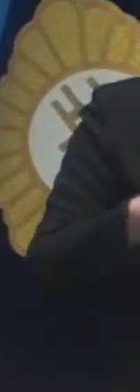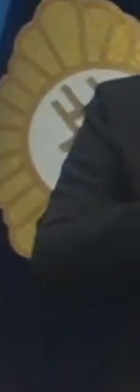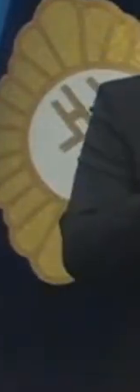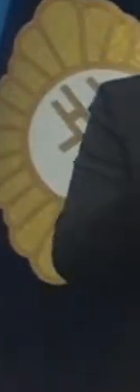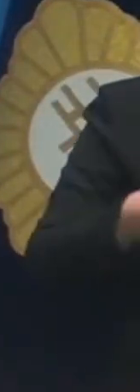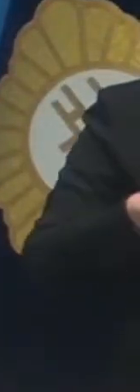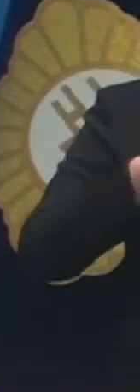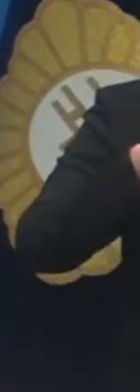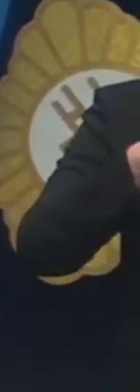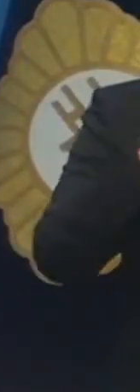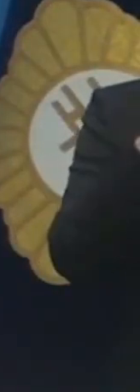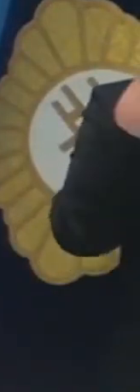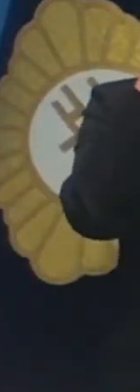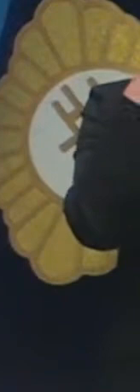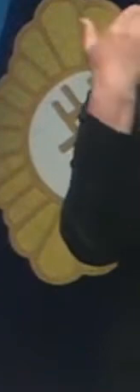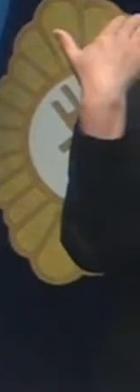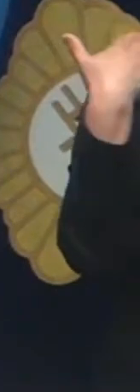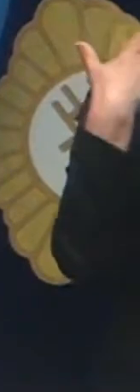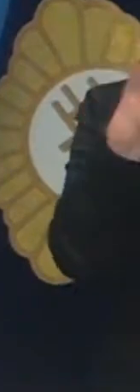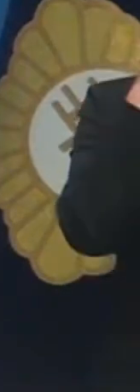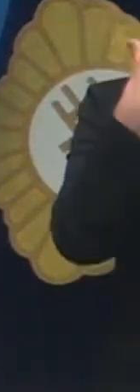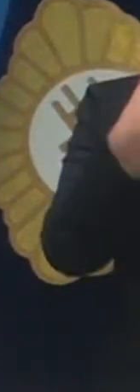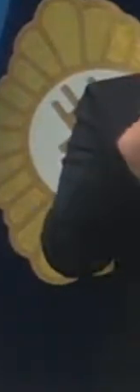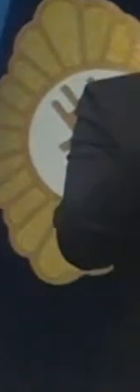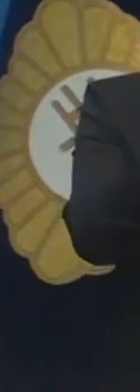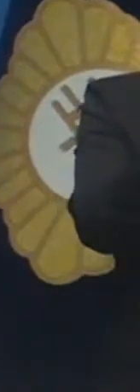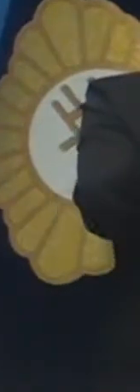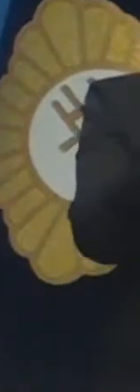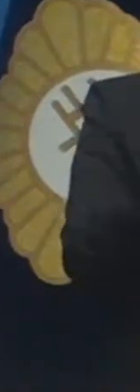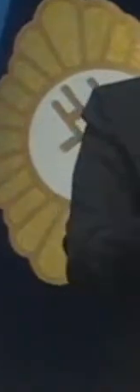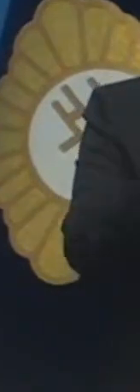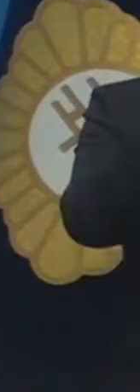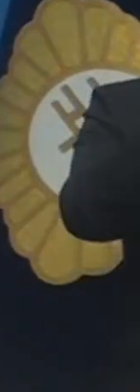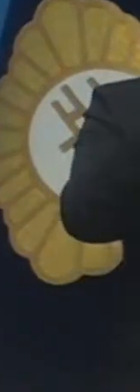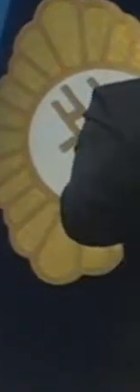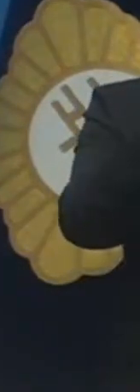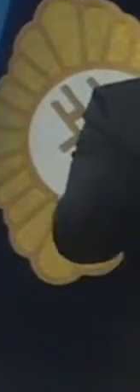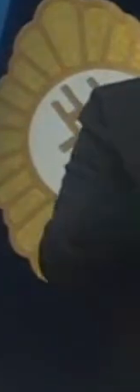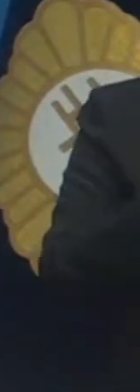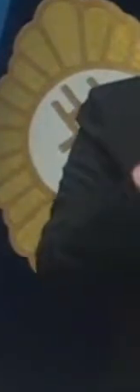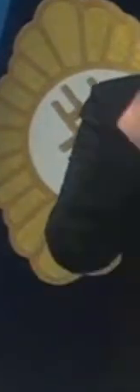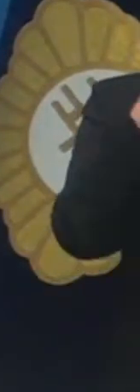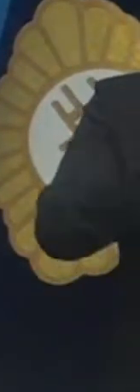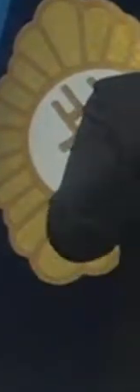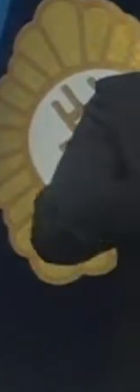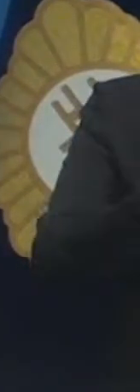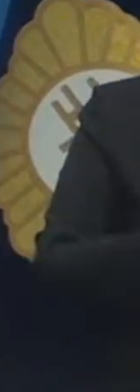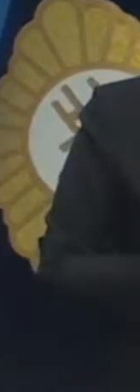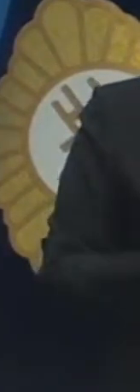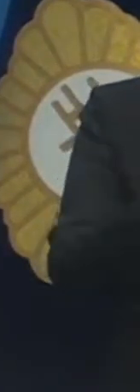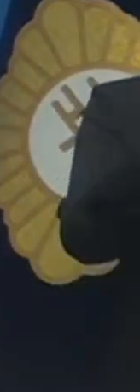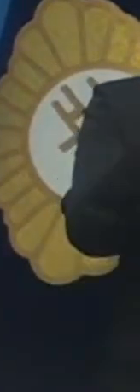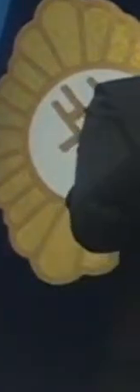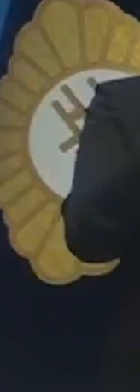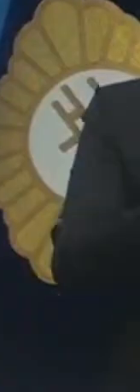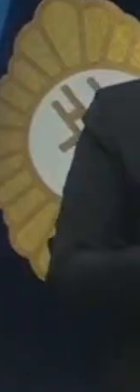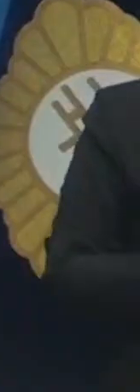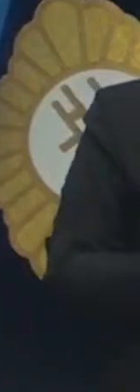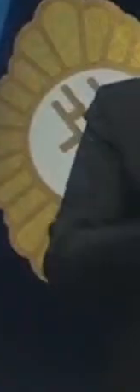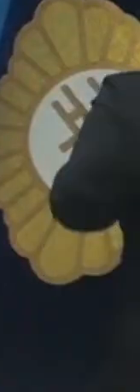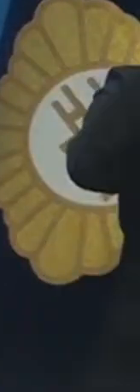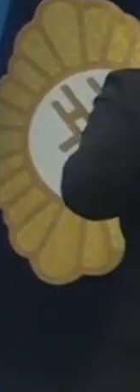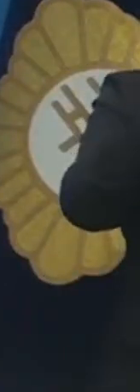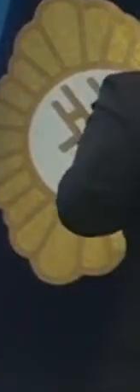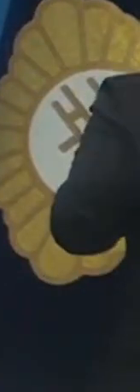우리는 국민대와 새로 출범한 교육당국에 4가지 사안을 강력히 촉구합니다. 첫째,